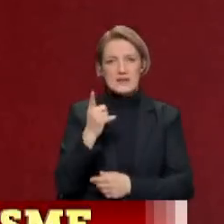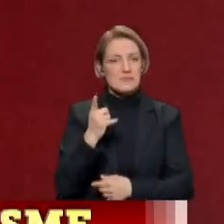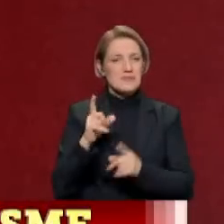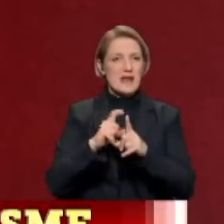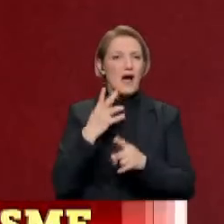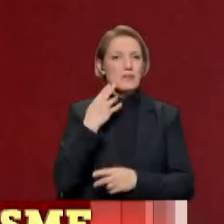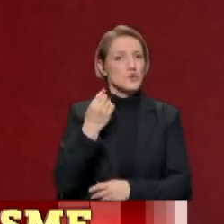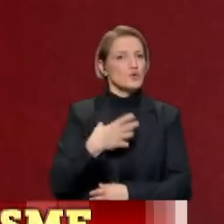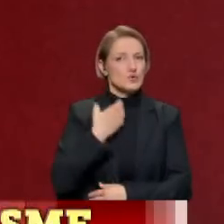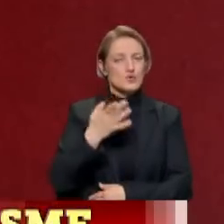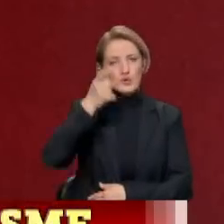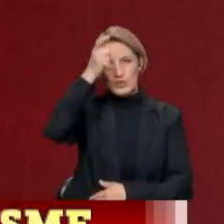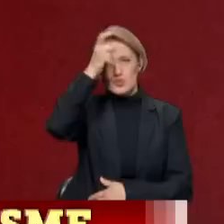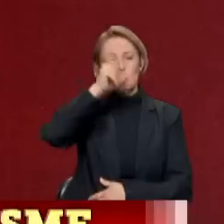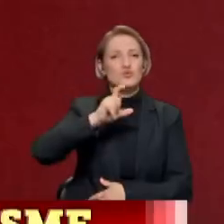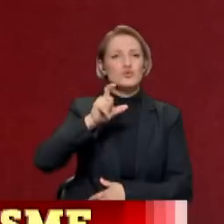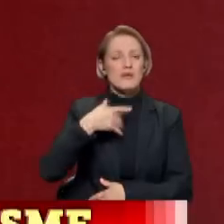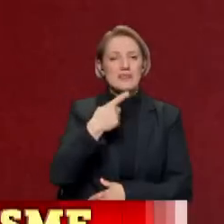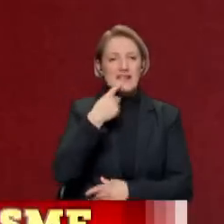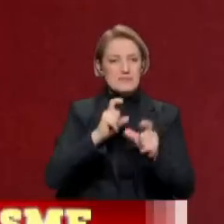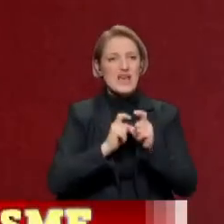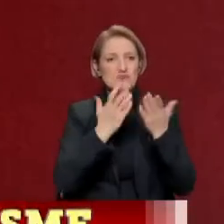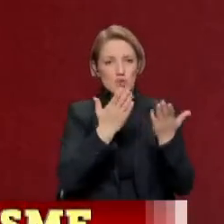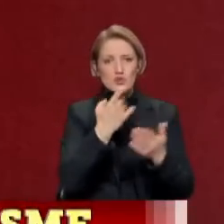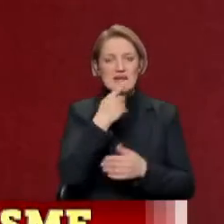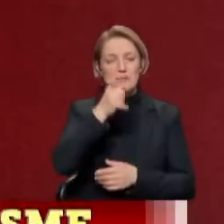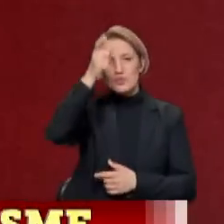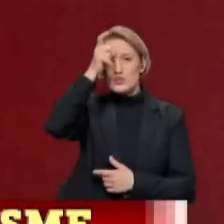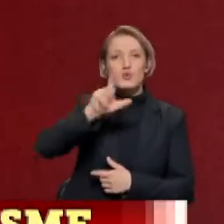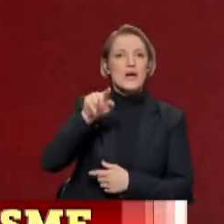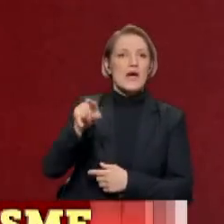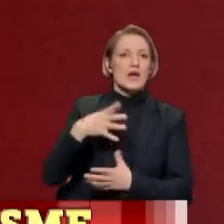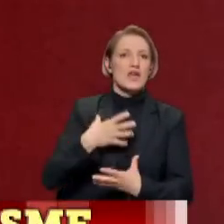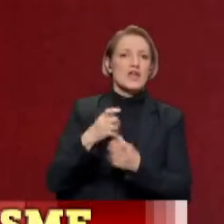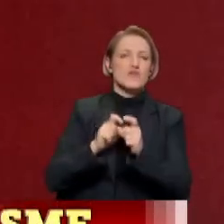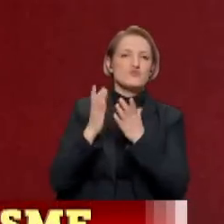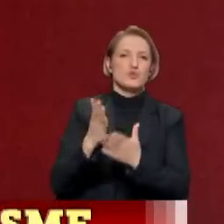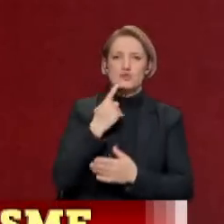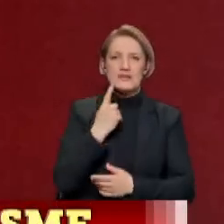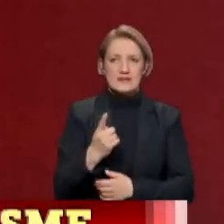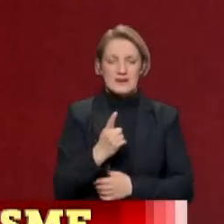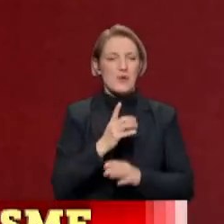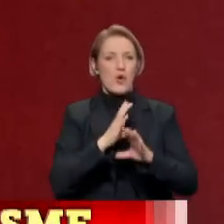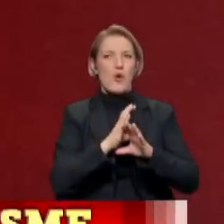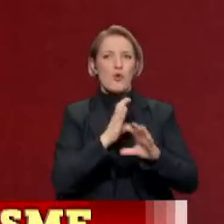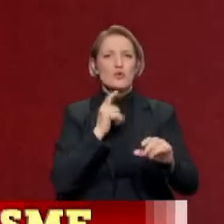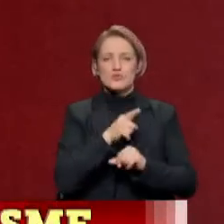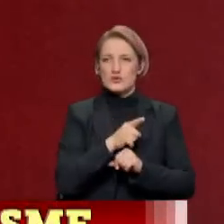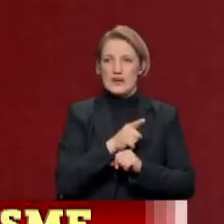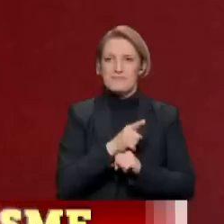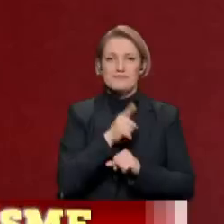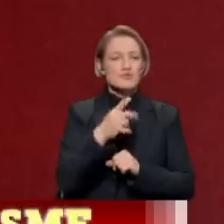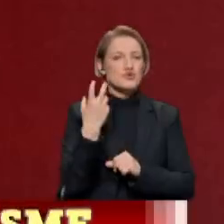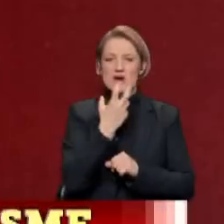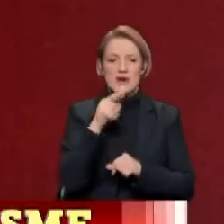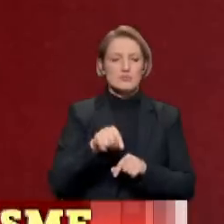üzgündü. Türkiye'ye geçmiş olsun dedi Dilek Hanım. Böyle bir karşılık verdi bana. Otobüste Emine Hanım'ı teskin etti aslında Erdoğan. Bu